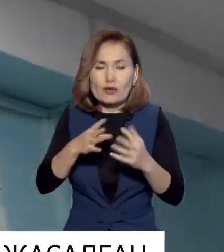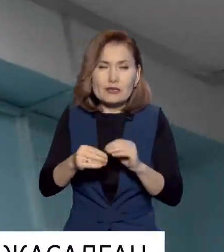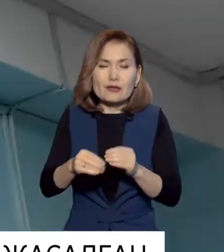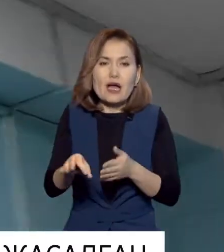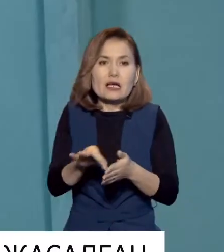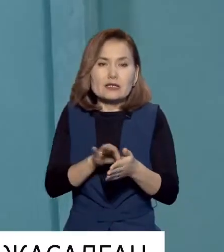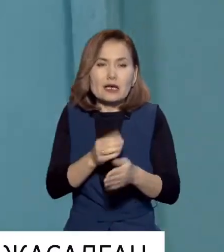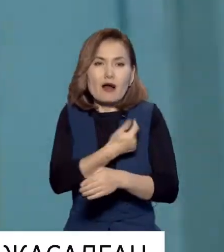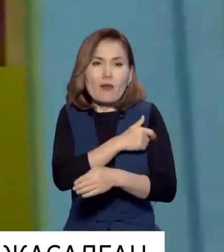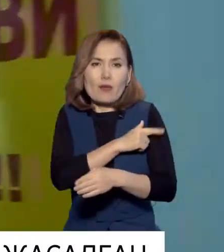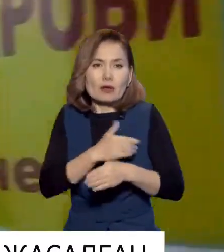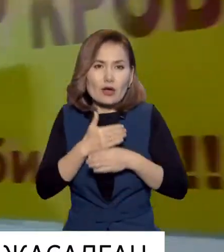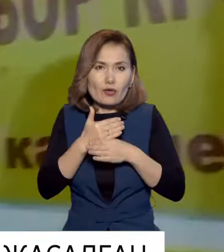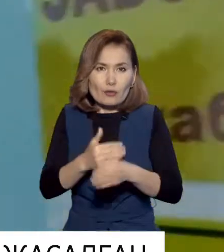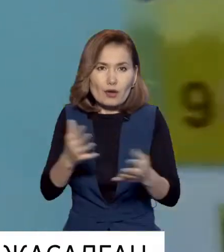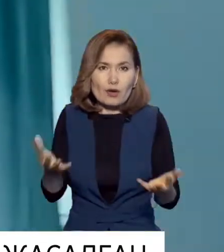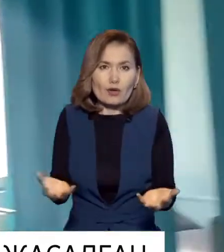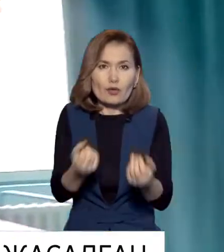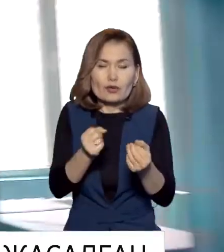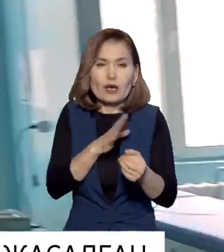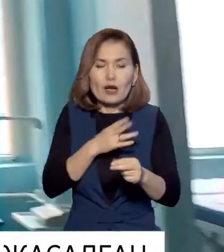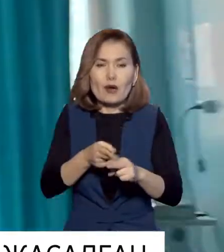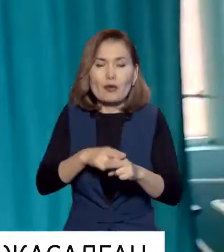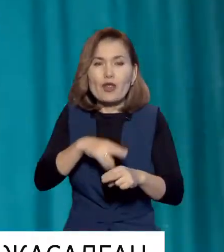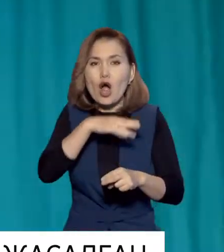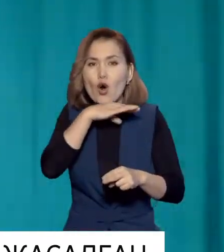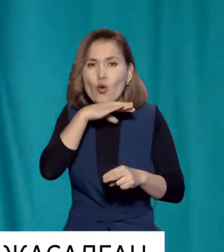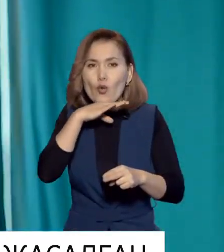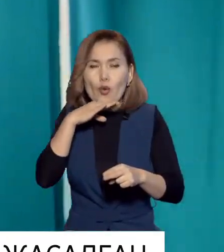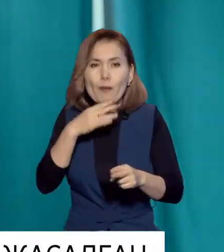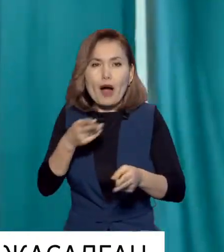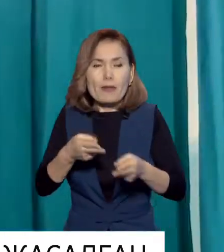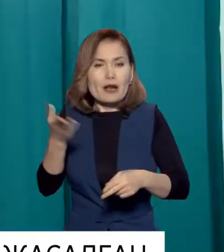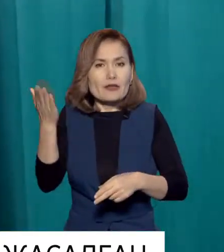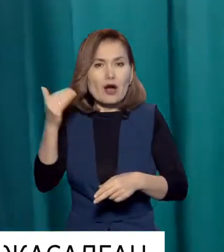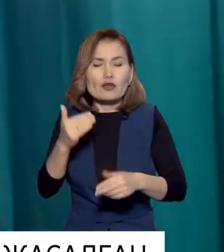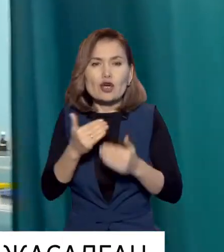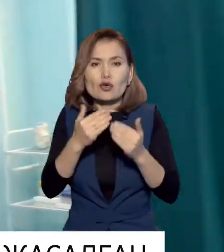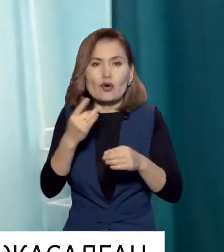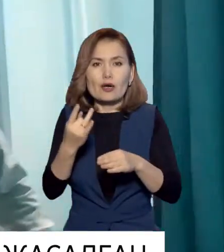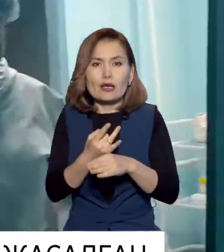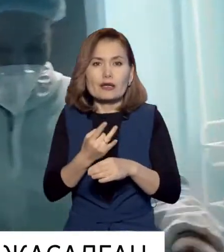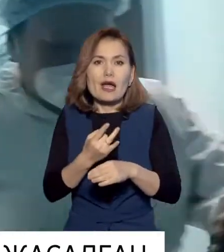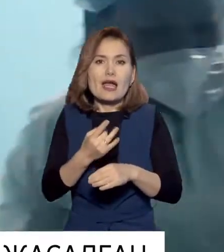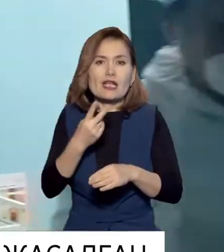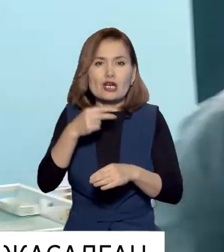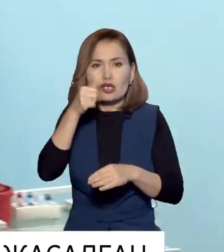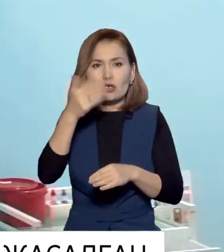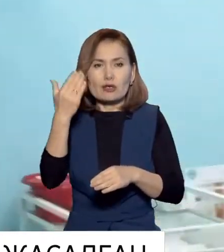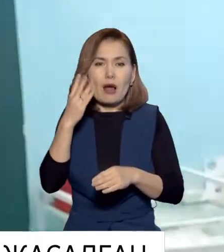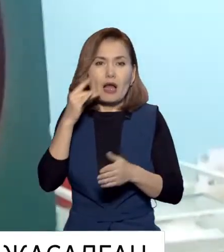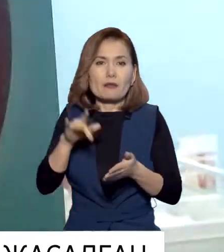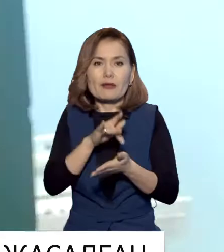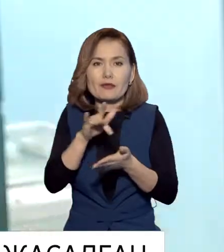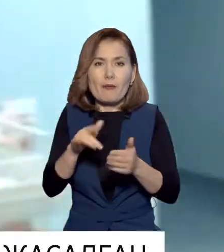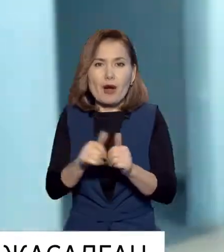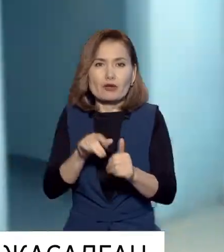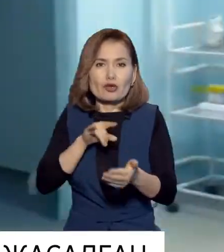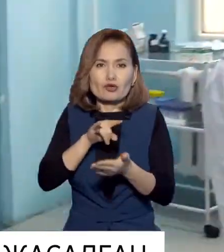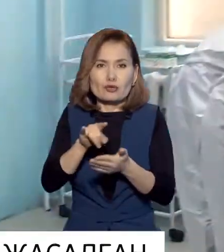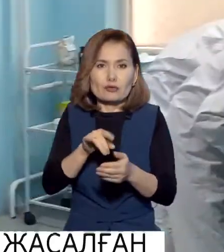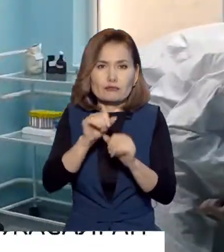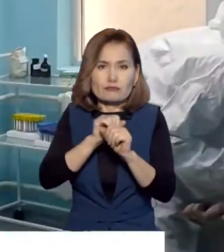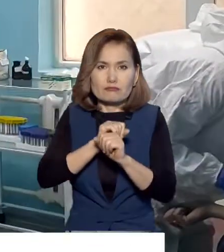соң амбулаторлық емделуге жіберілді. Мұндай көп операция соңғы рет 2 жыл бұрын Алматы маңында ұшақ құлағанда жасалған.